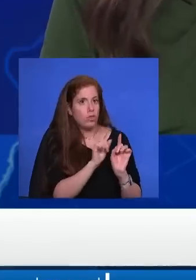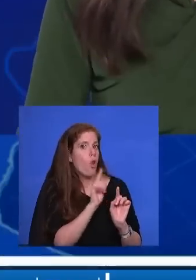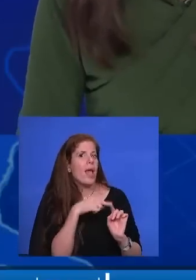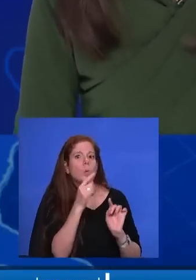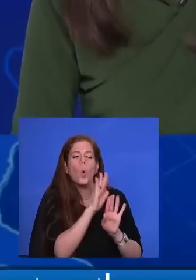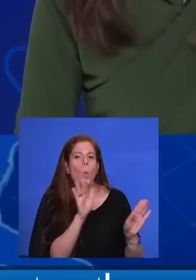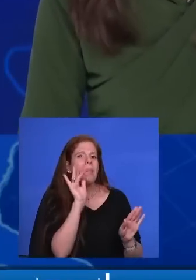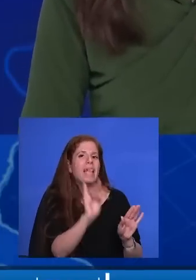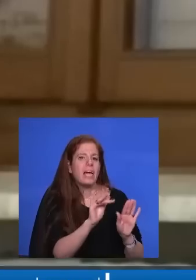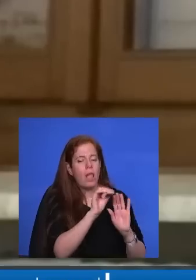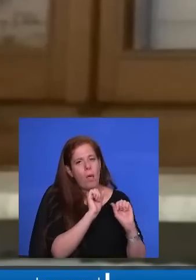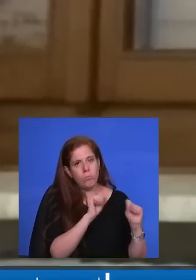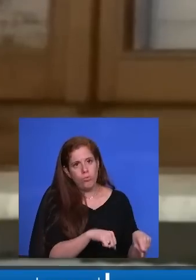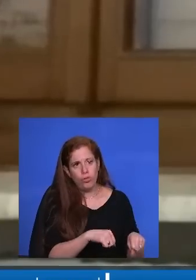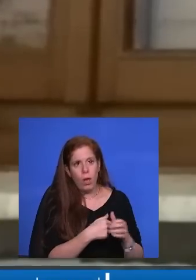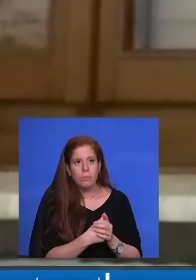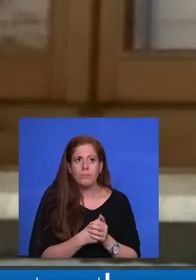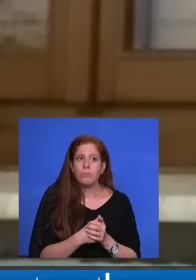הנה.